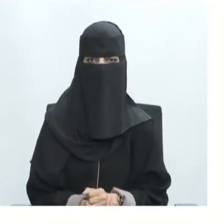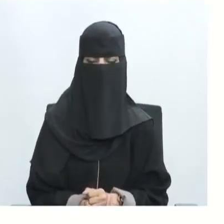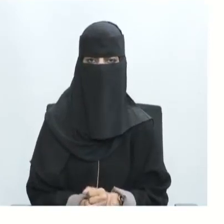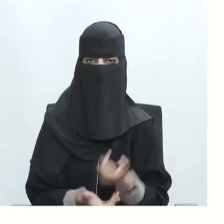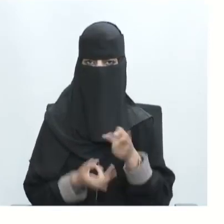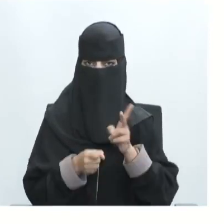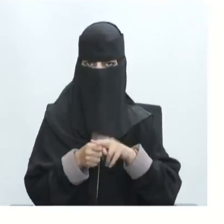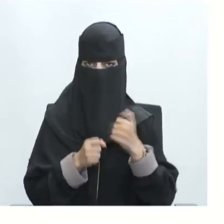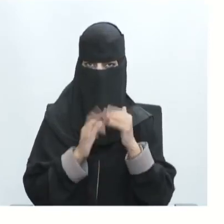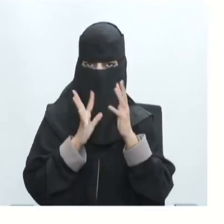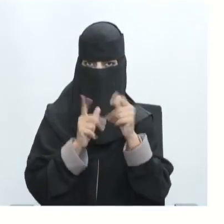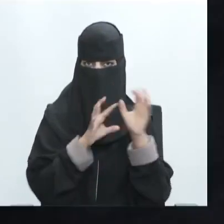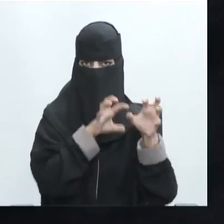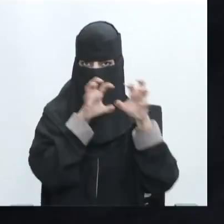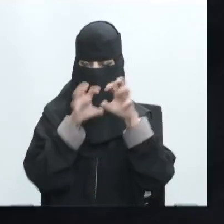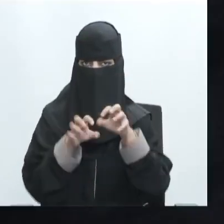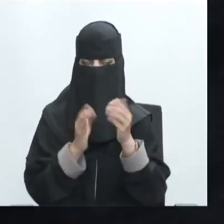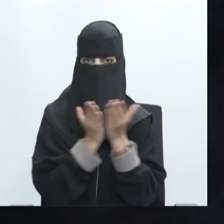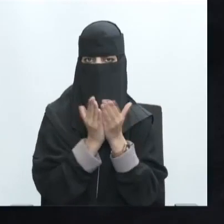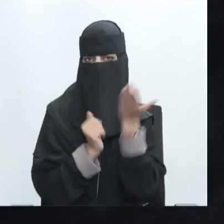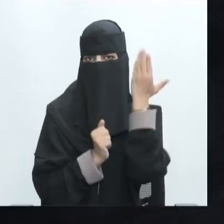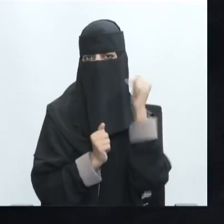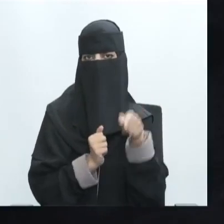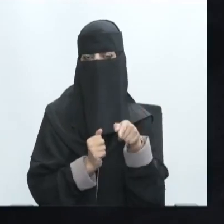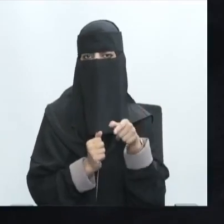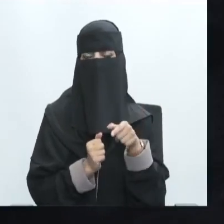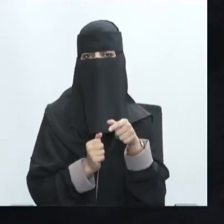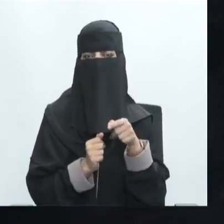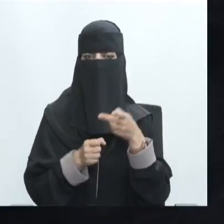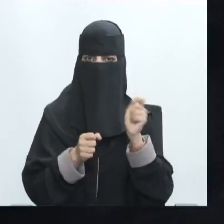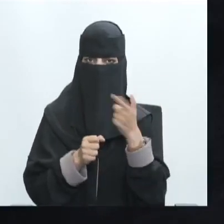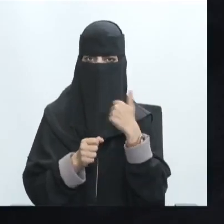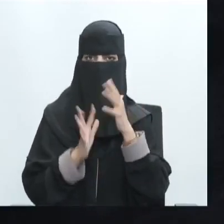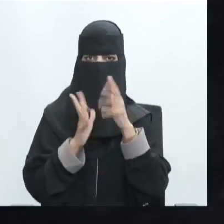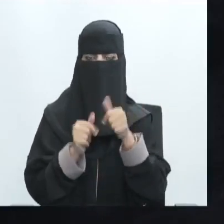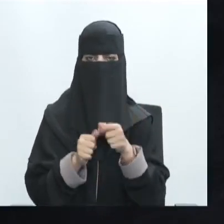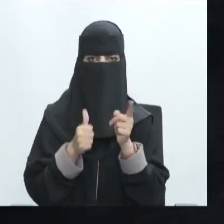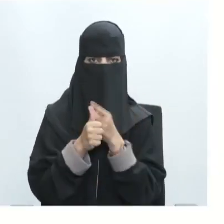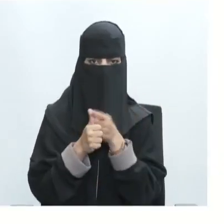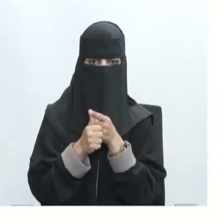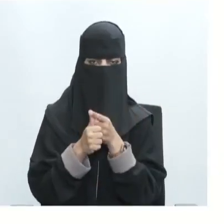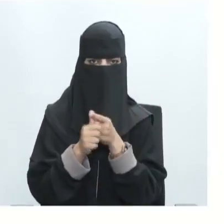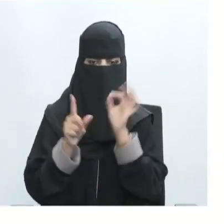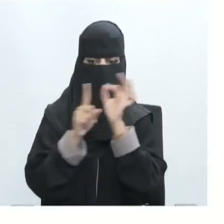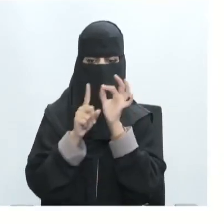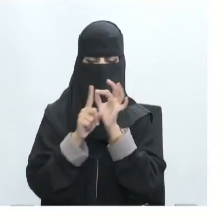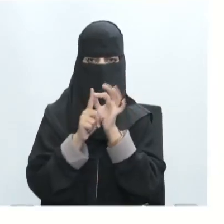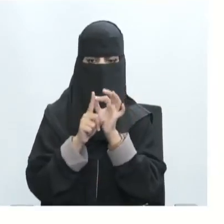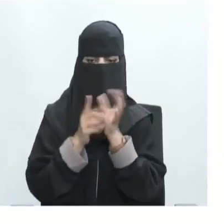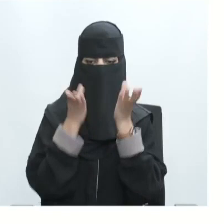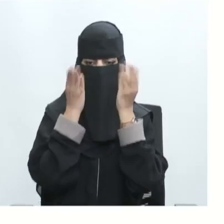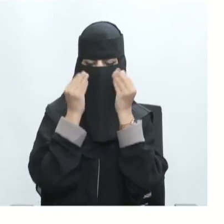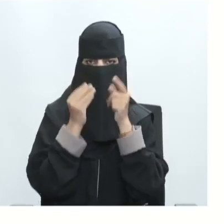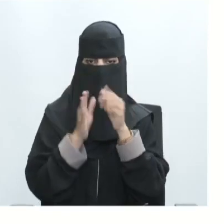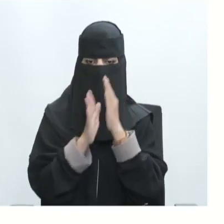نتذكر ما تعلمناه في الدروس السابقه بشكل سريع اولا الاهداف اتعرف